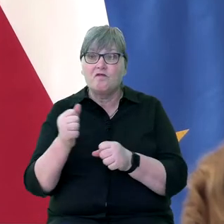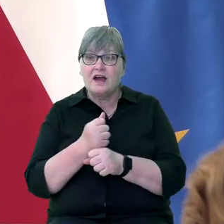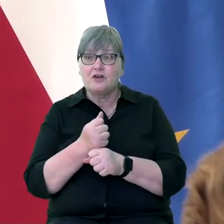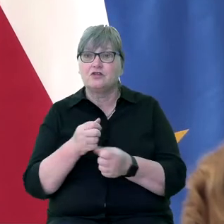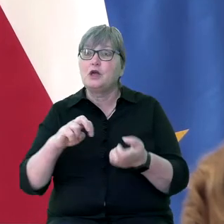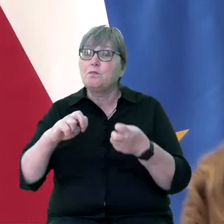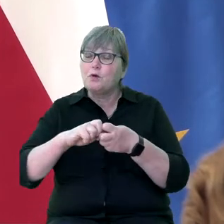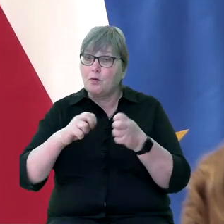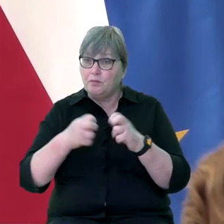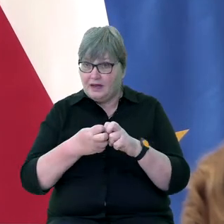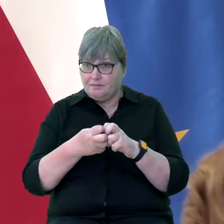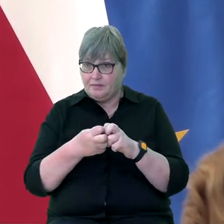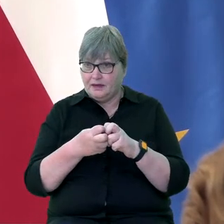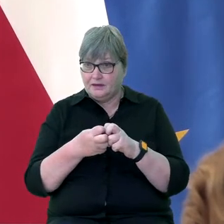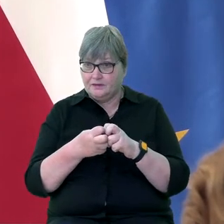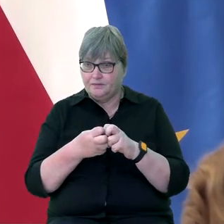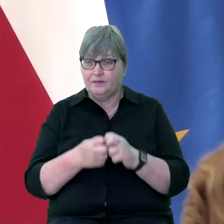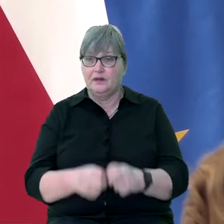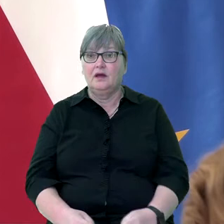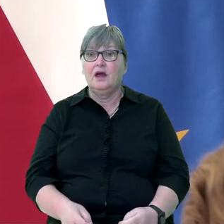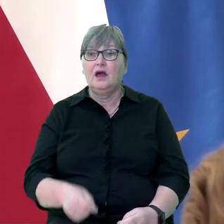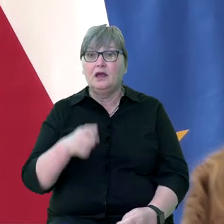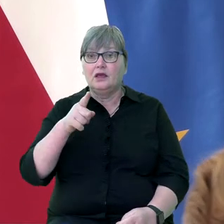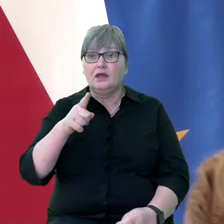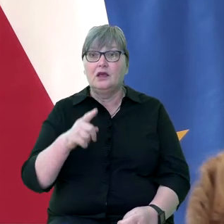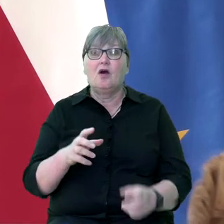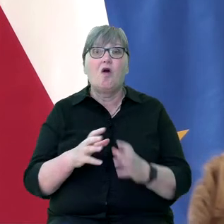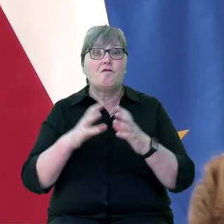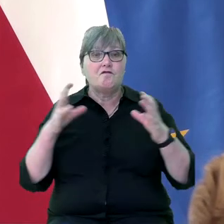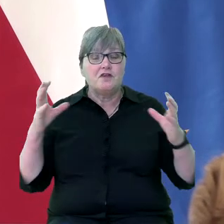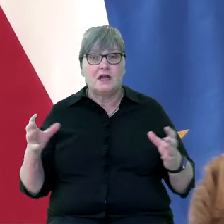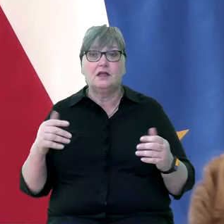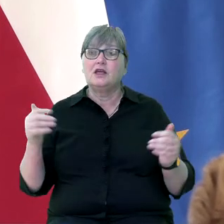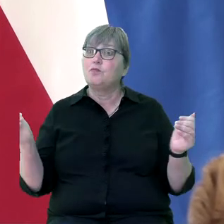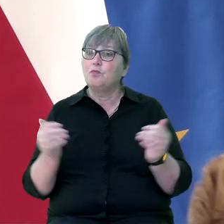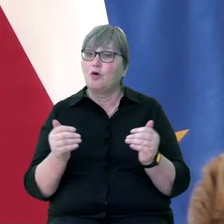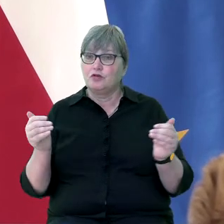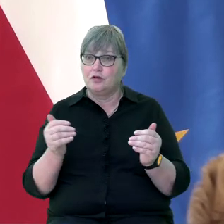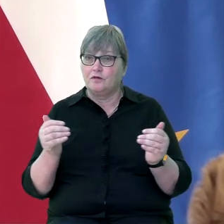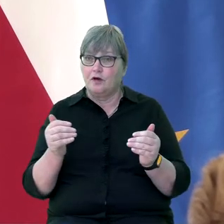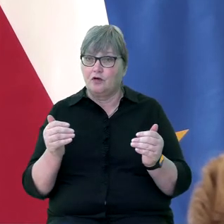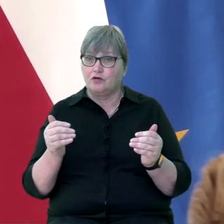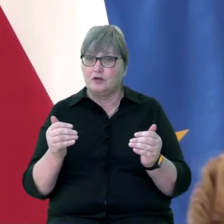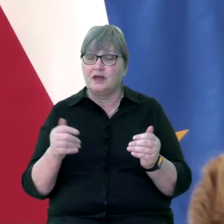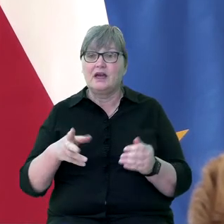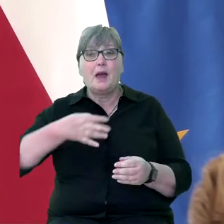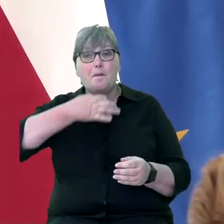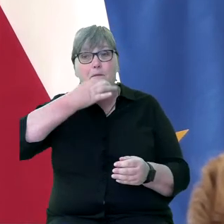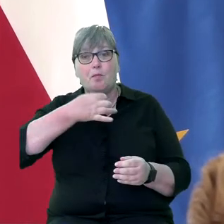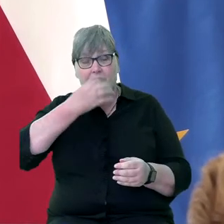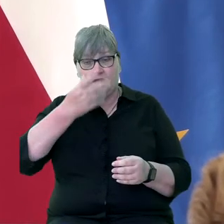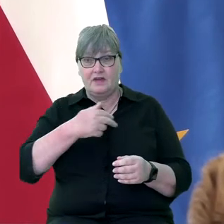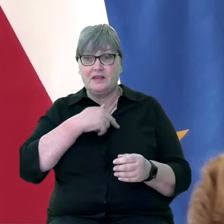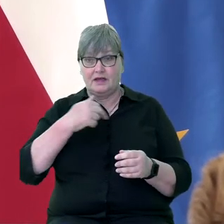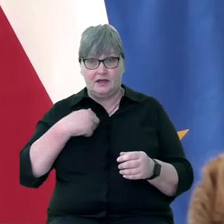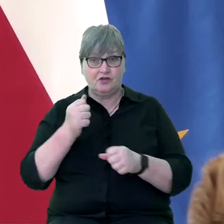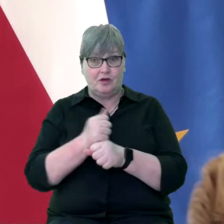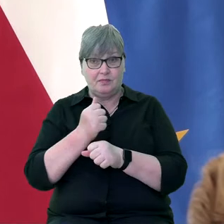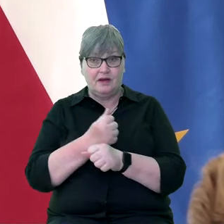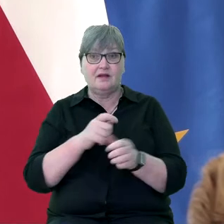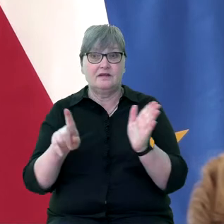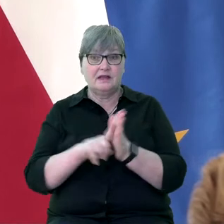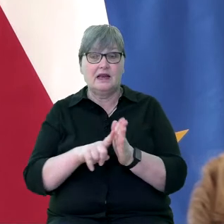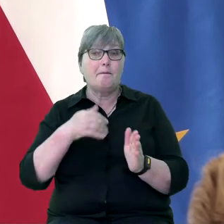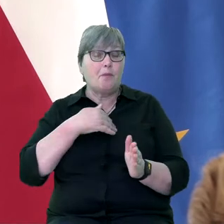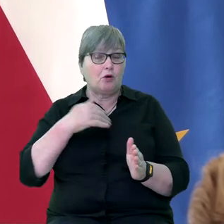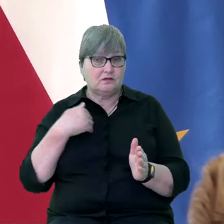się zmierzyć, ale także o wielkich szansach i możliwościach doskonalenia naszej pracy dla Rzeczpospolitej i jej